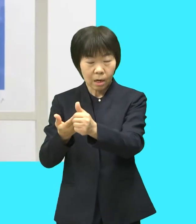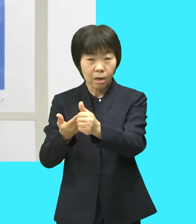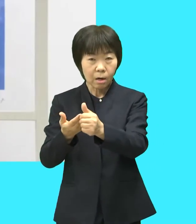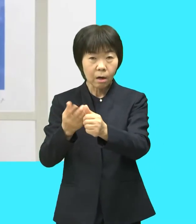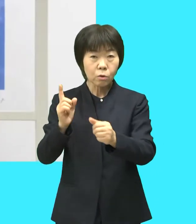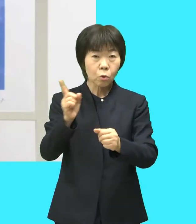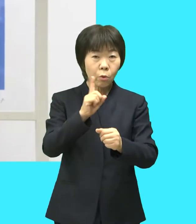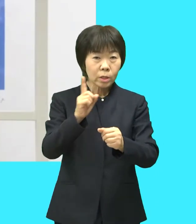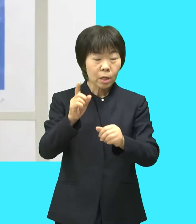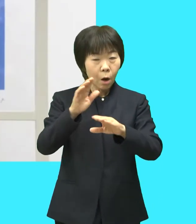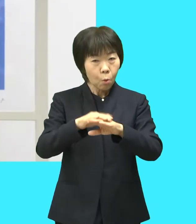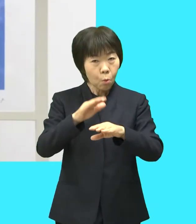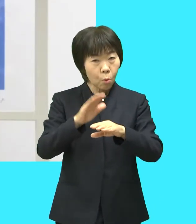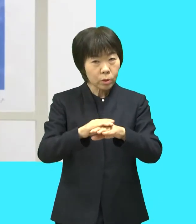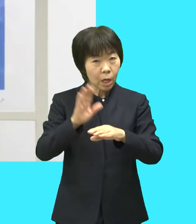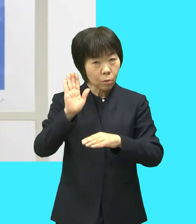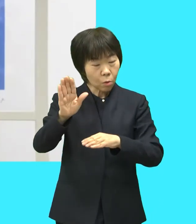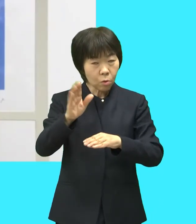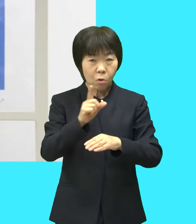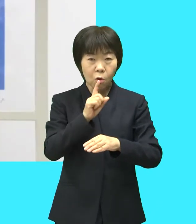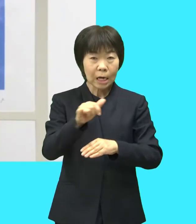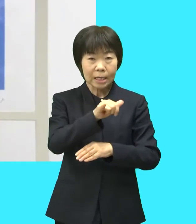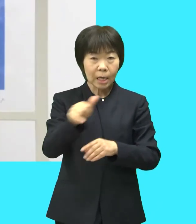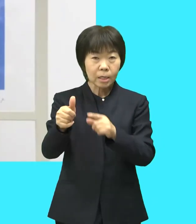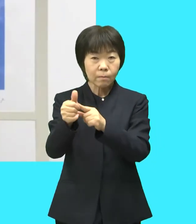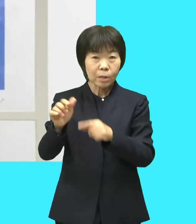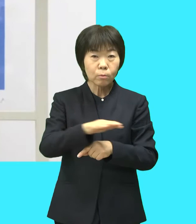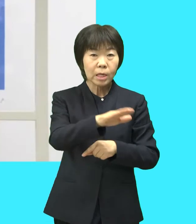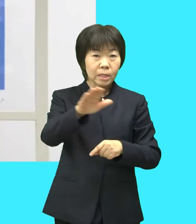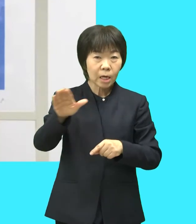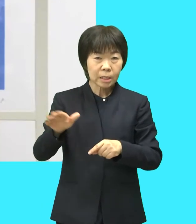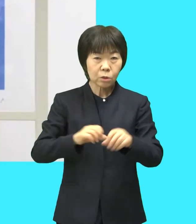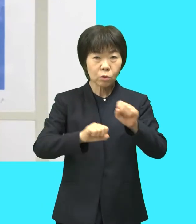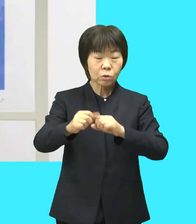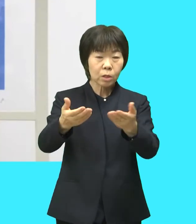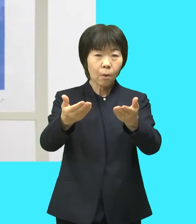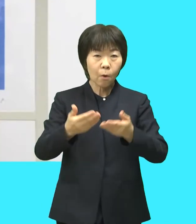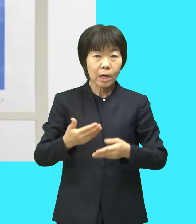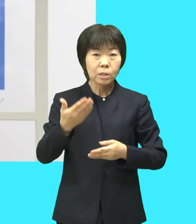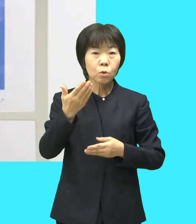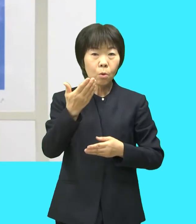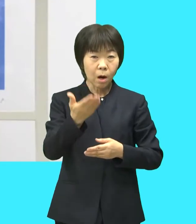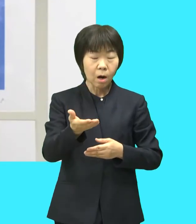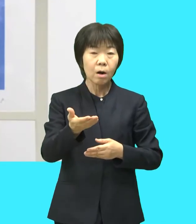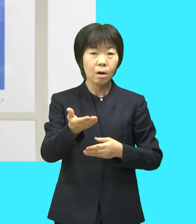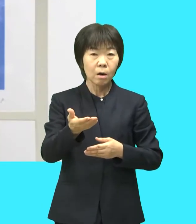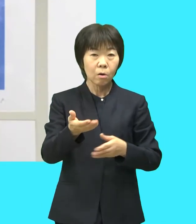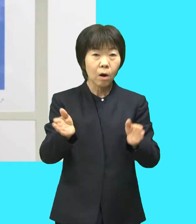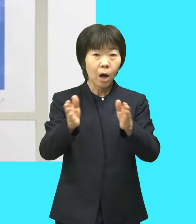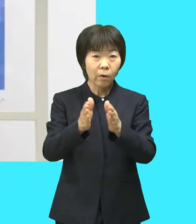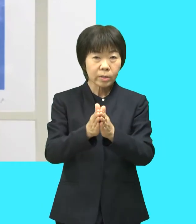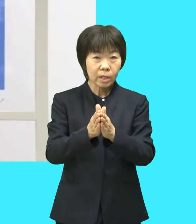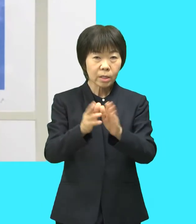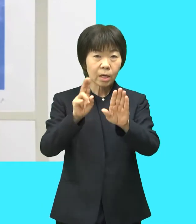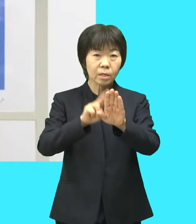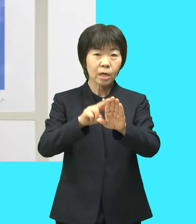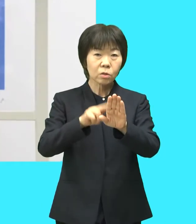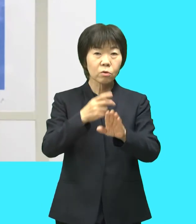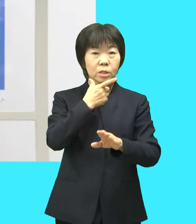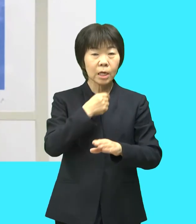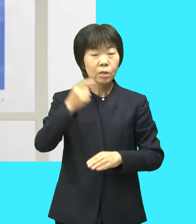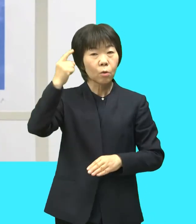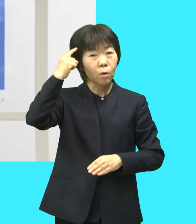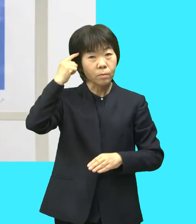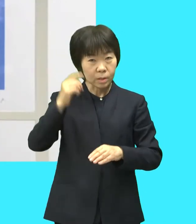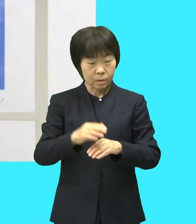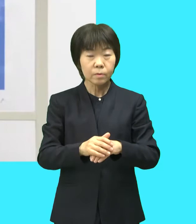ういった形で今後語り部の皆さんに取り組んでいただけるのかということを合わせて検討していきたいと思います